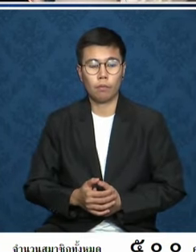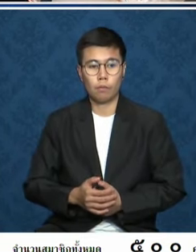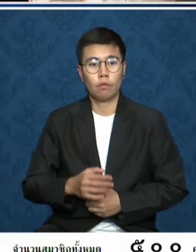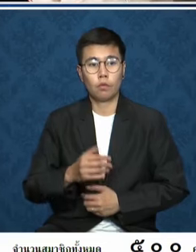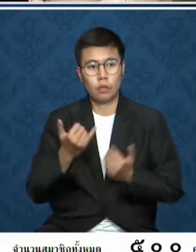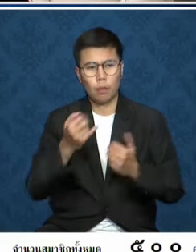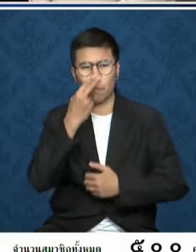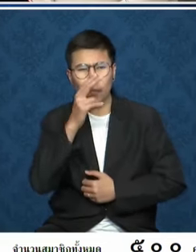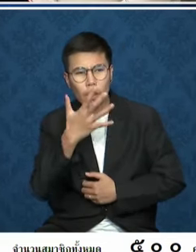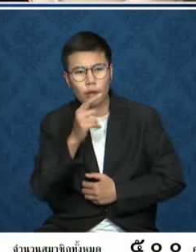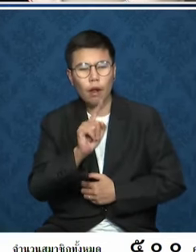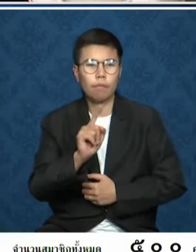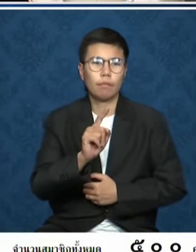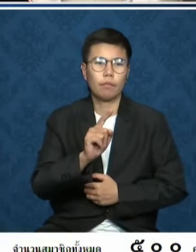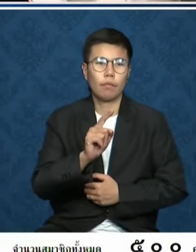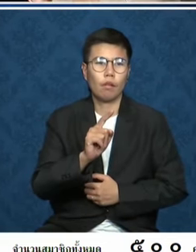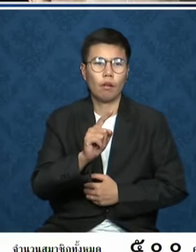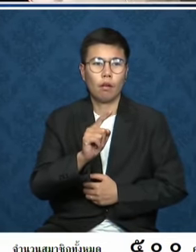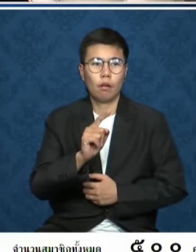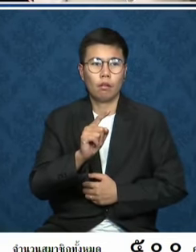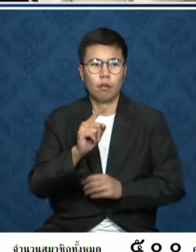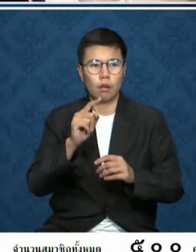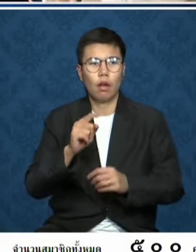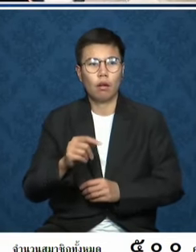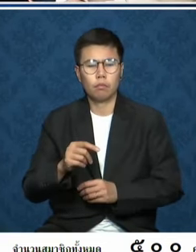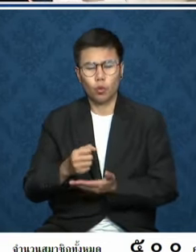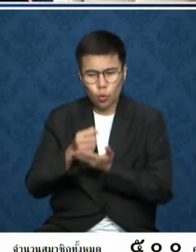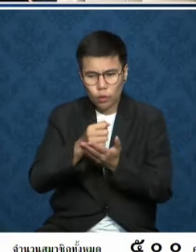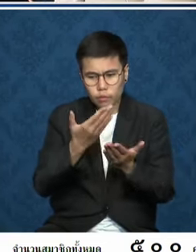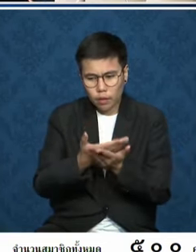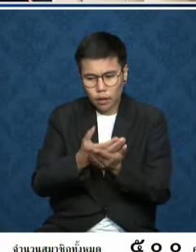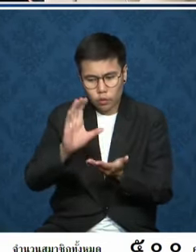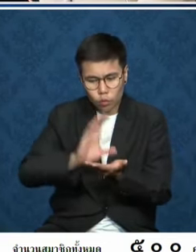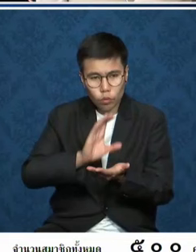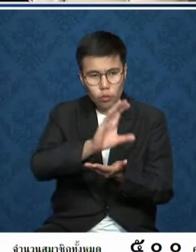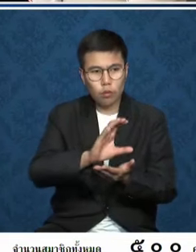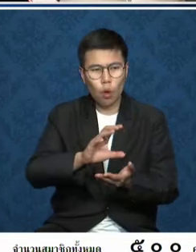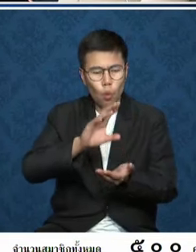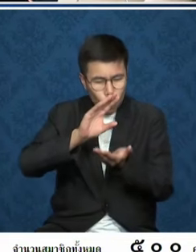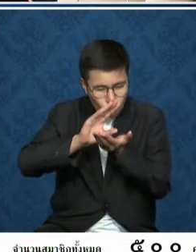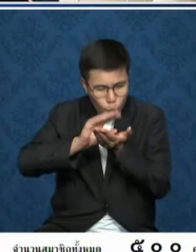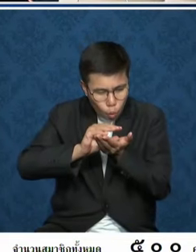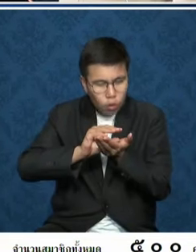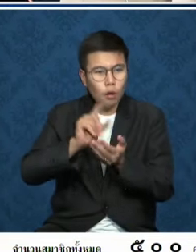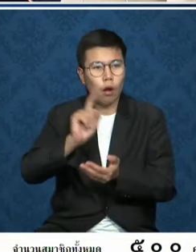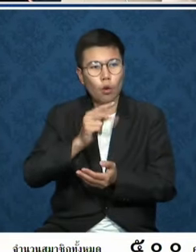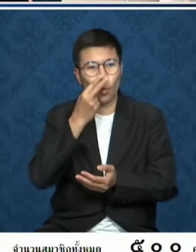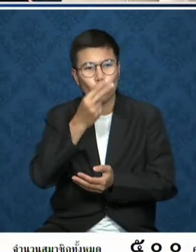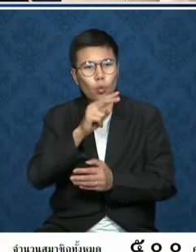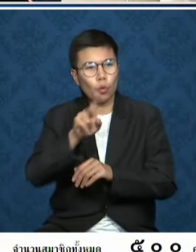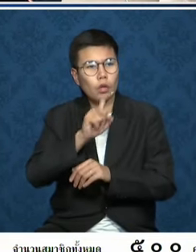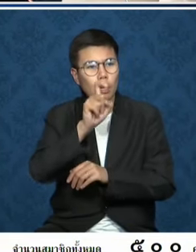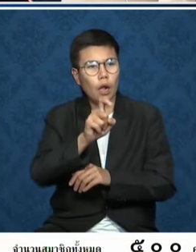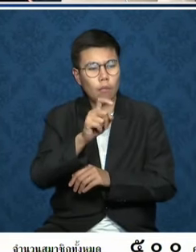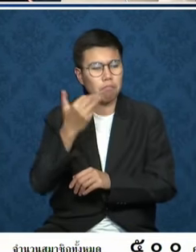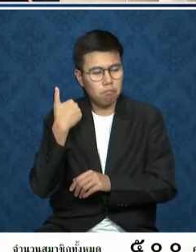เราไมเหนในแ่มุมของการที่จะให้ความสำคัญเลยงบประมาณด้านนี้กับลดลง โดยที่ผมดูจากขอสังเกต จาก